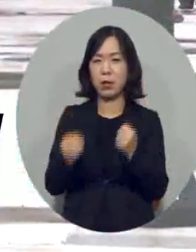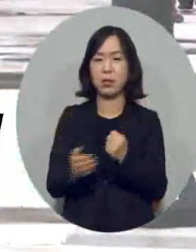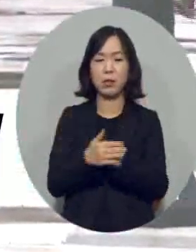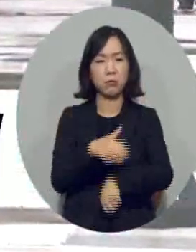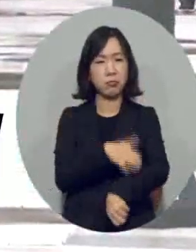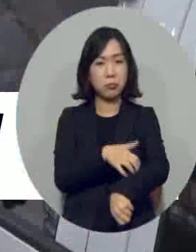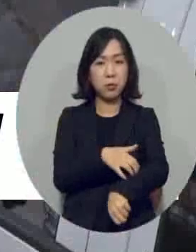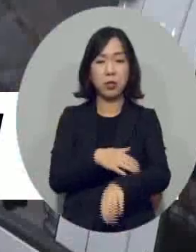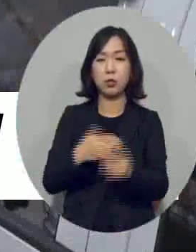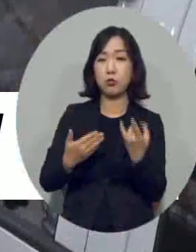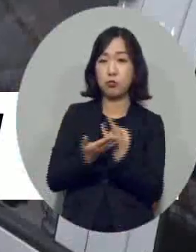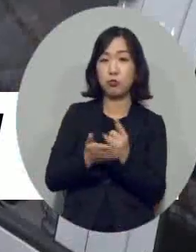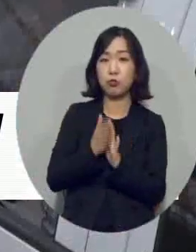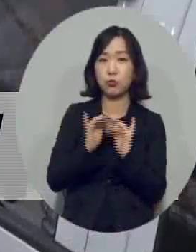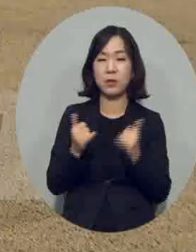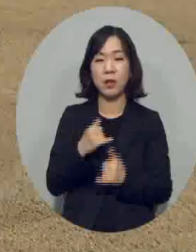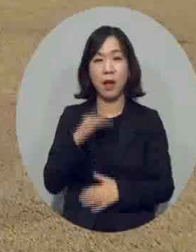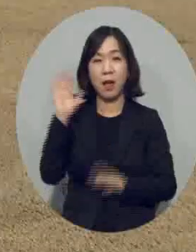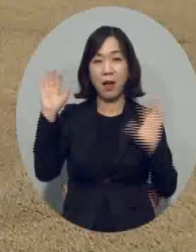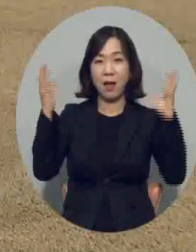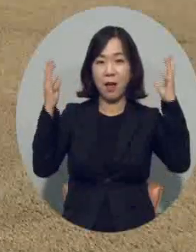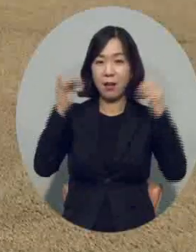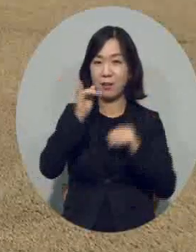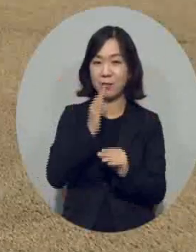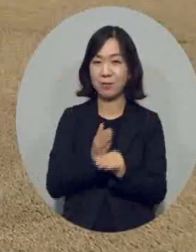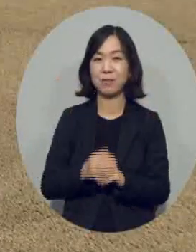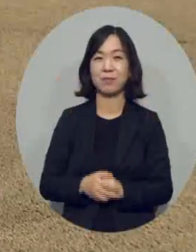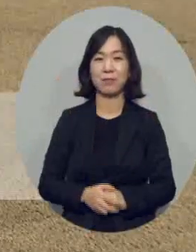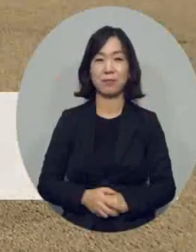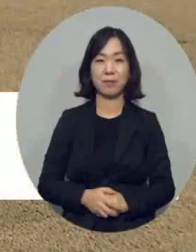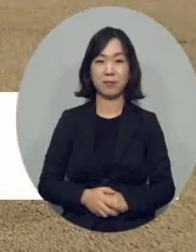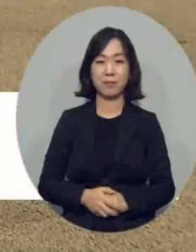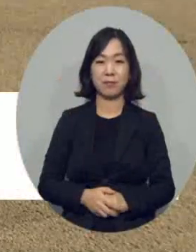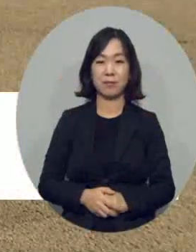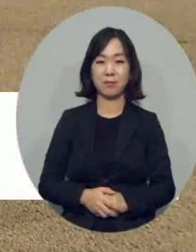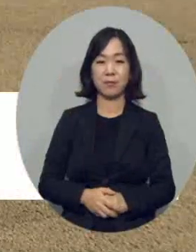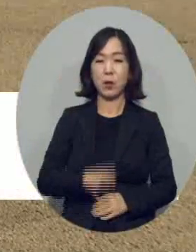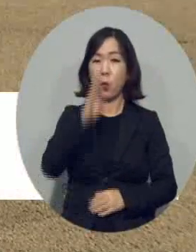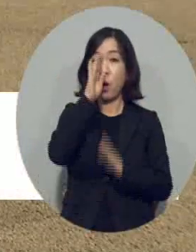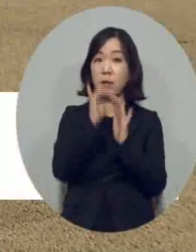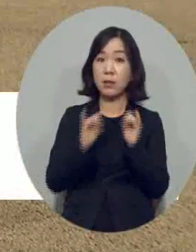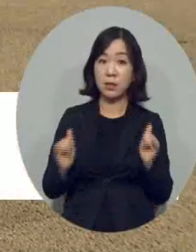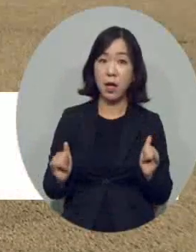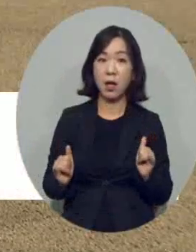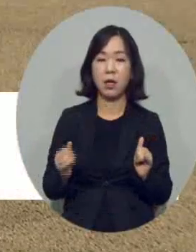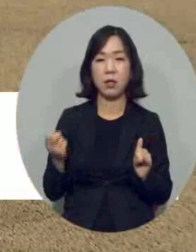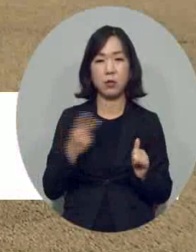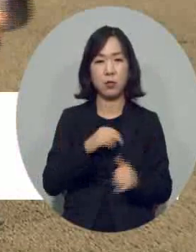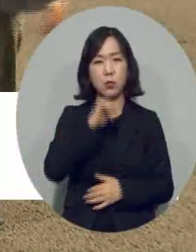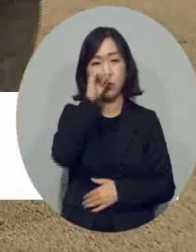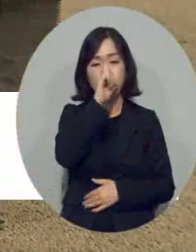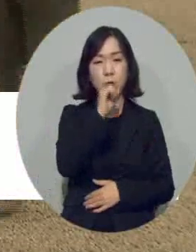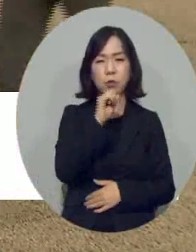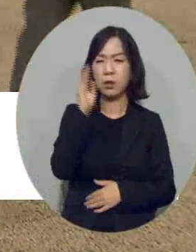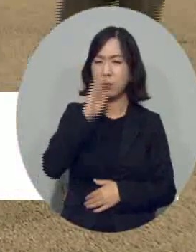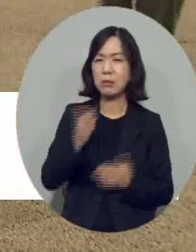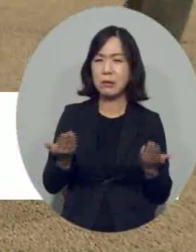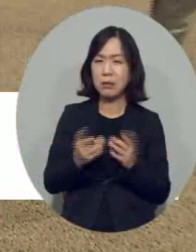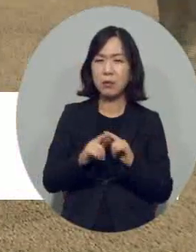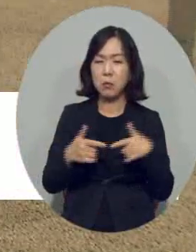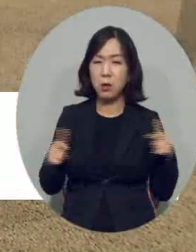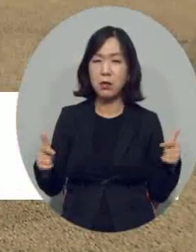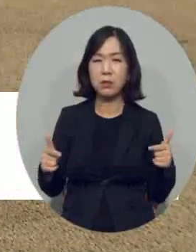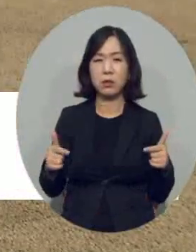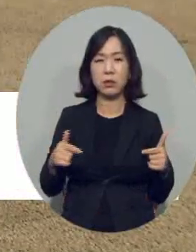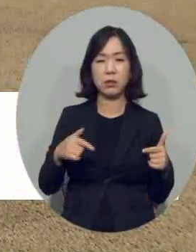주민들은 크게 환영하고 있습니다. 환자나 그다음에 집에 안에 큰 경조사나 이 못 나가는 일이 굉장히